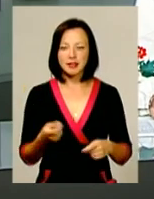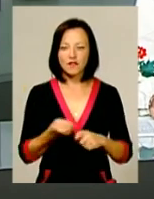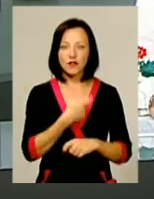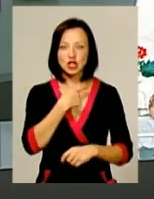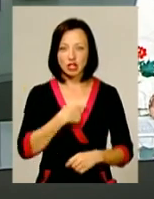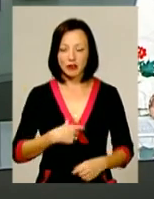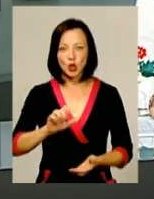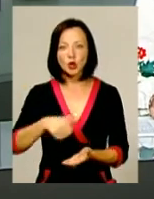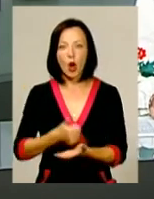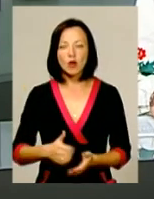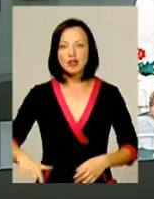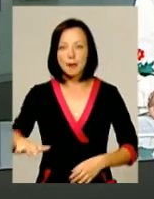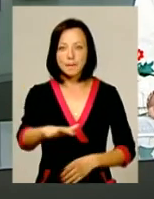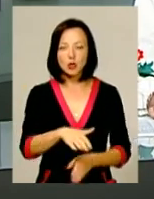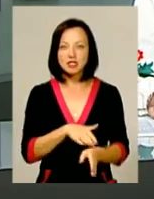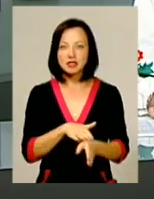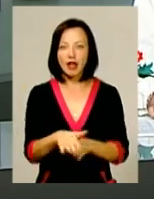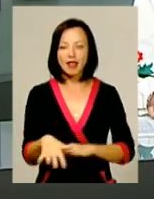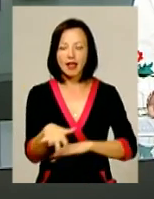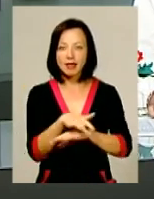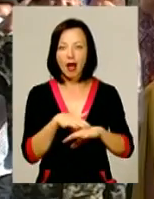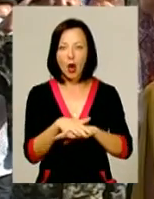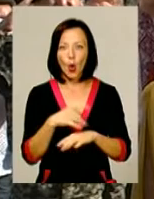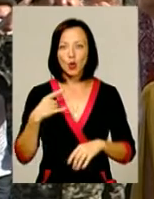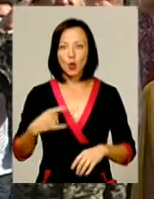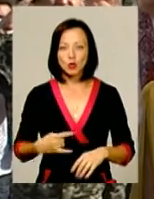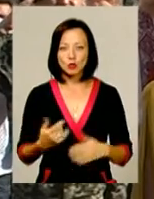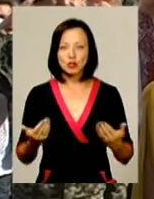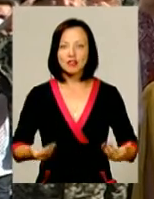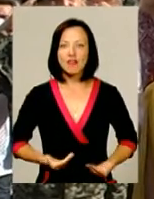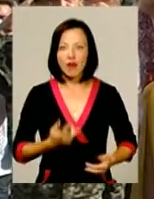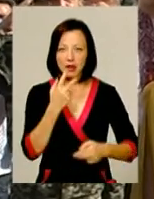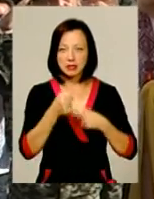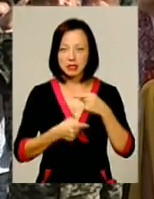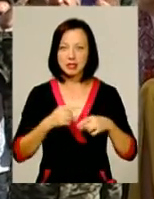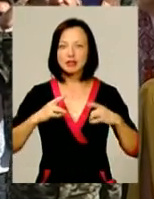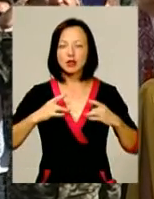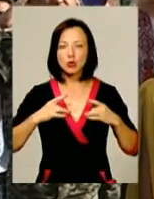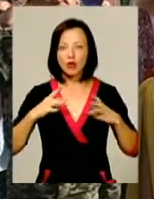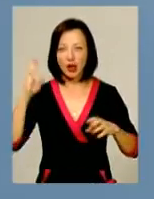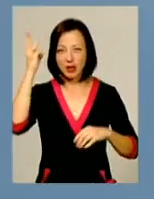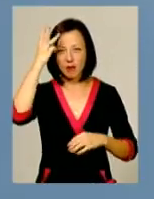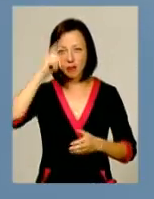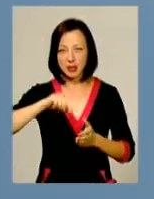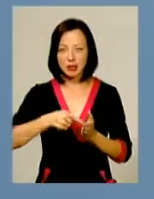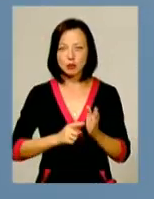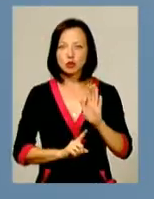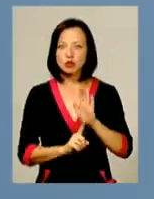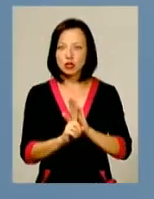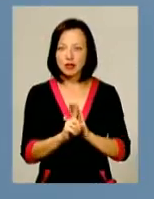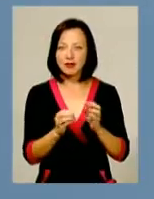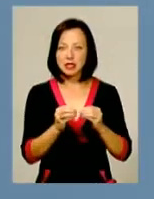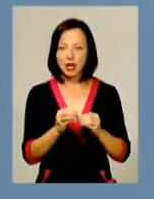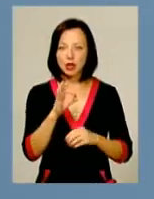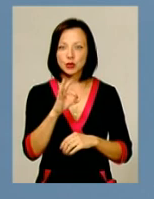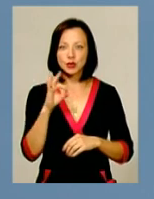головній площі краю відбудеться свято народного костюму «Жива традиція». Загалом святкування у Хмельницькому розпочинається о